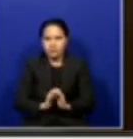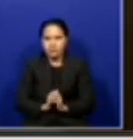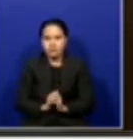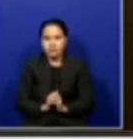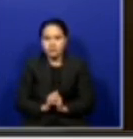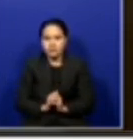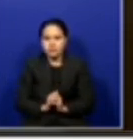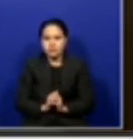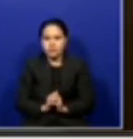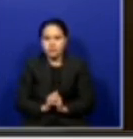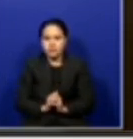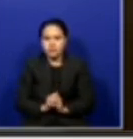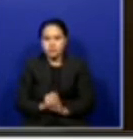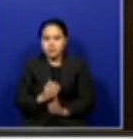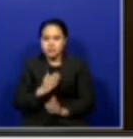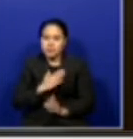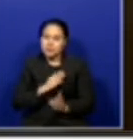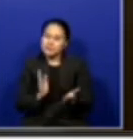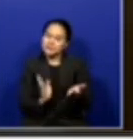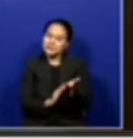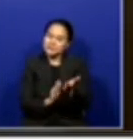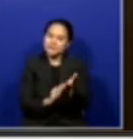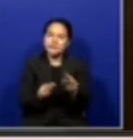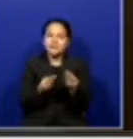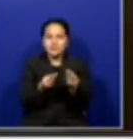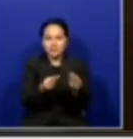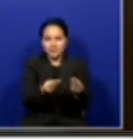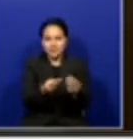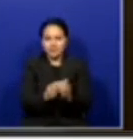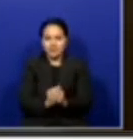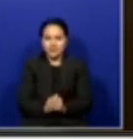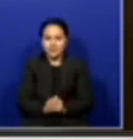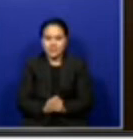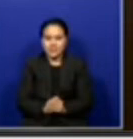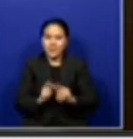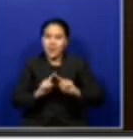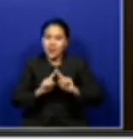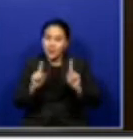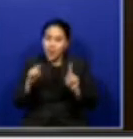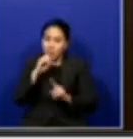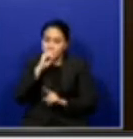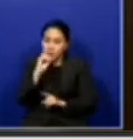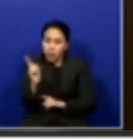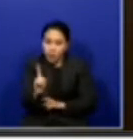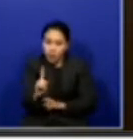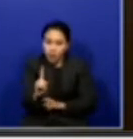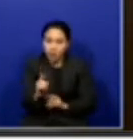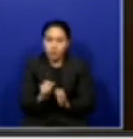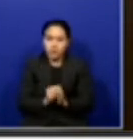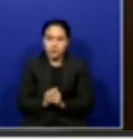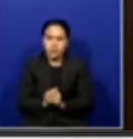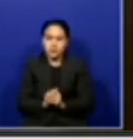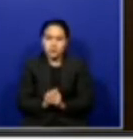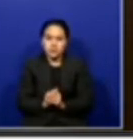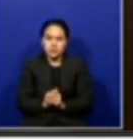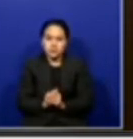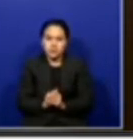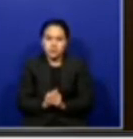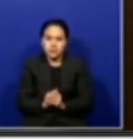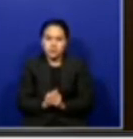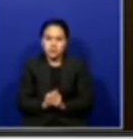ผมก็ขอแสดงความยินดีล่วงหน้านะแต่นั่นมันบ่งบอกถึงอะไรท่านประธานบ่งบ